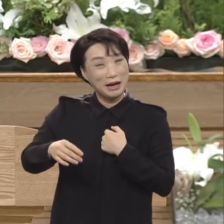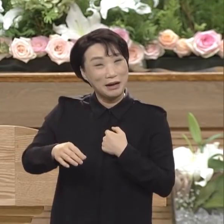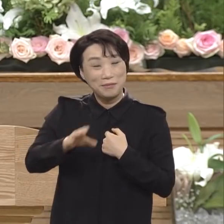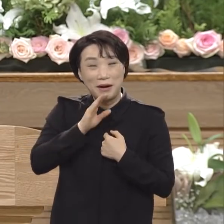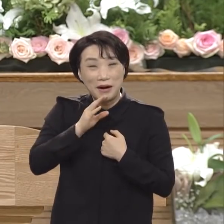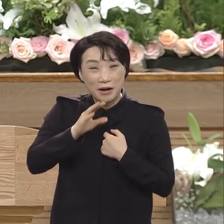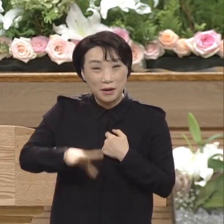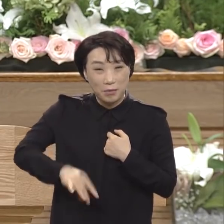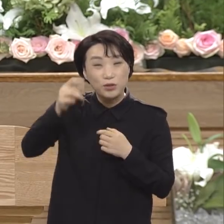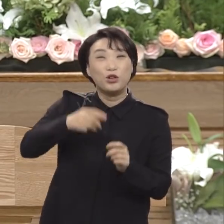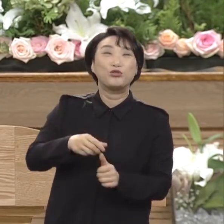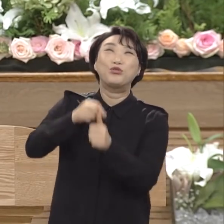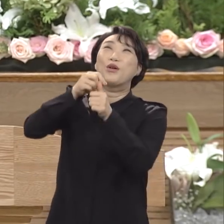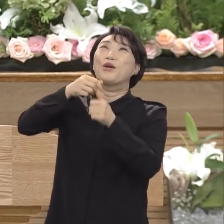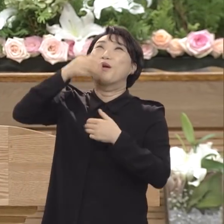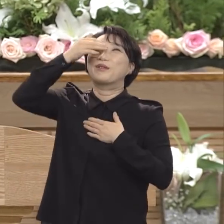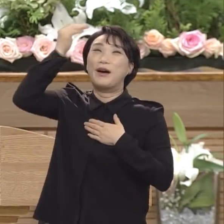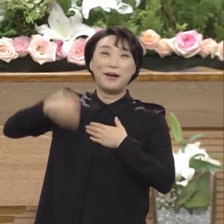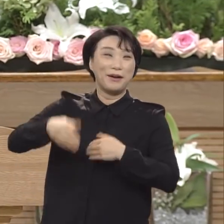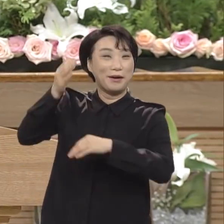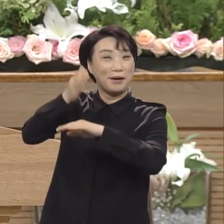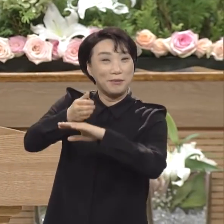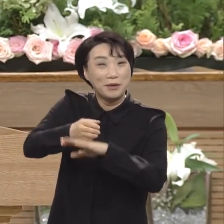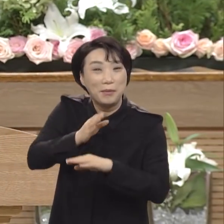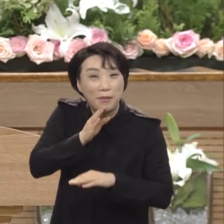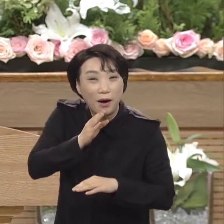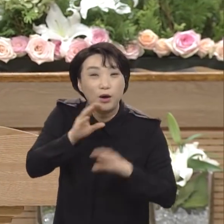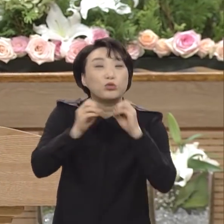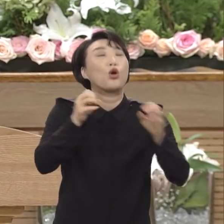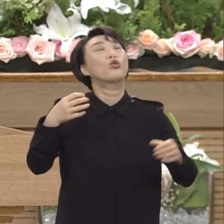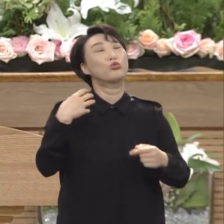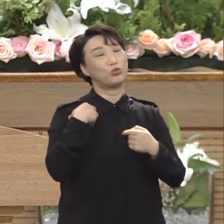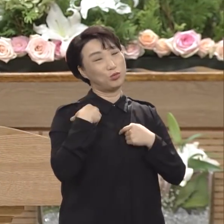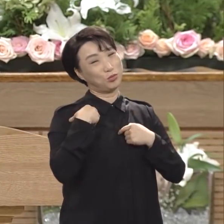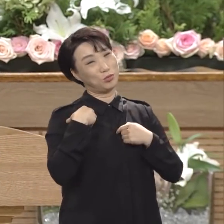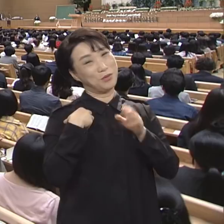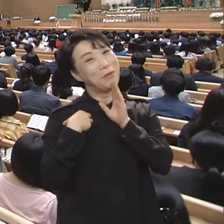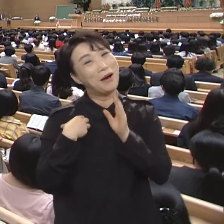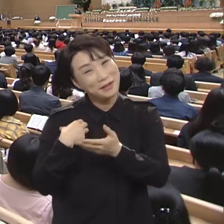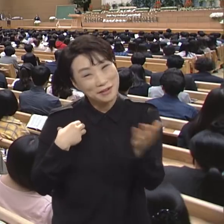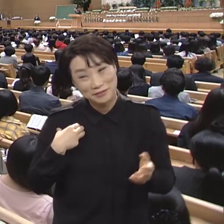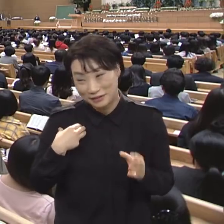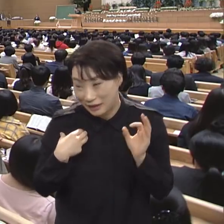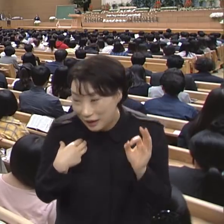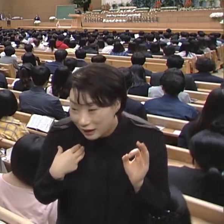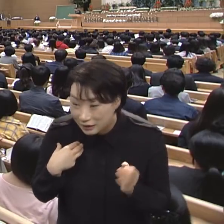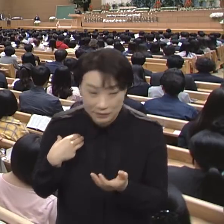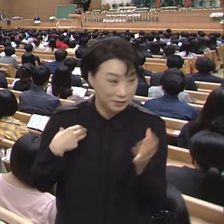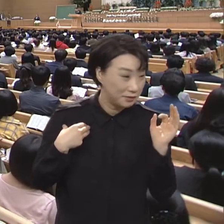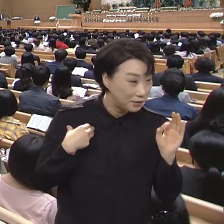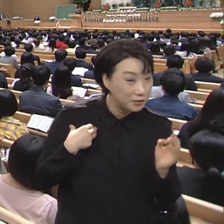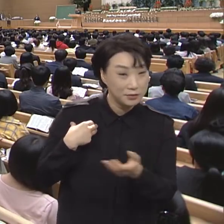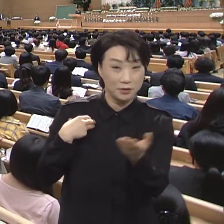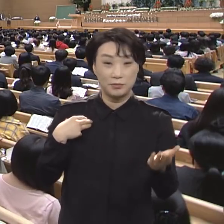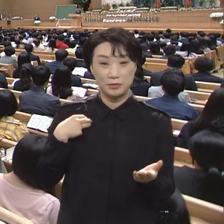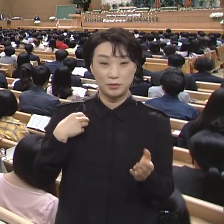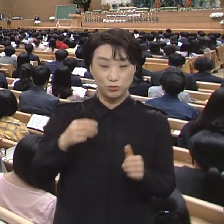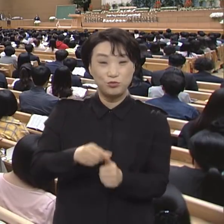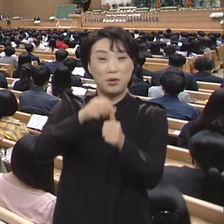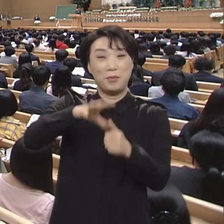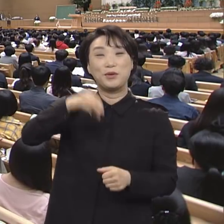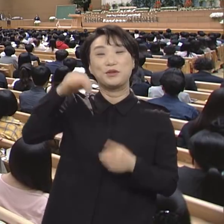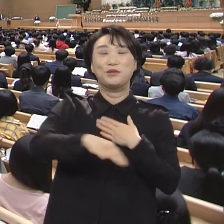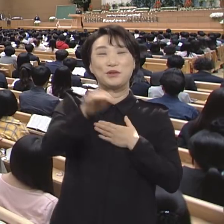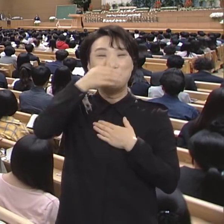먼저 구원받은 거 감사하잖아. 이해가 됩니까? 감사하지 않냐? 먼저 구원받은